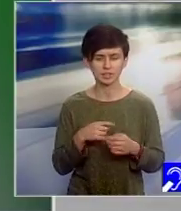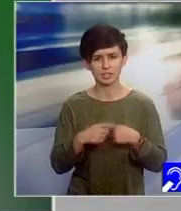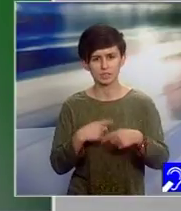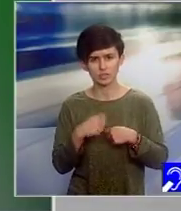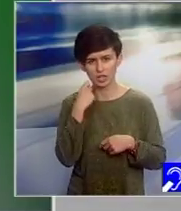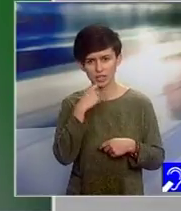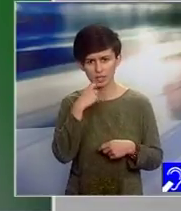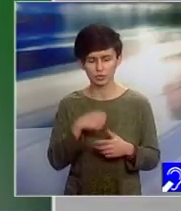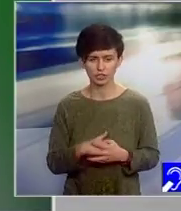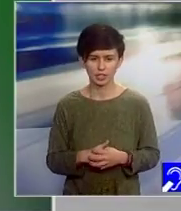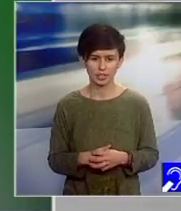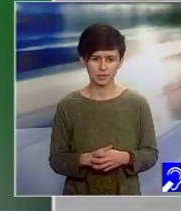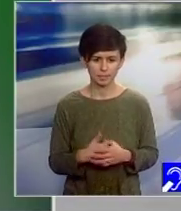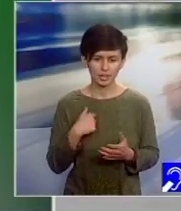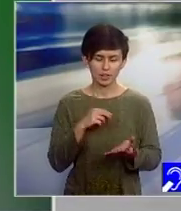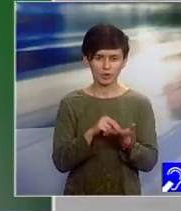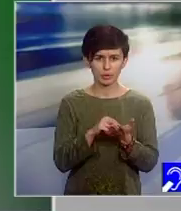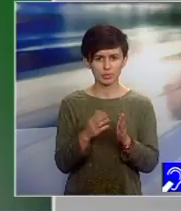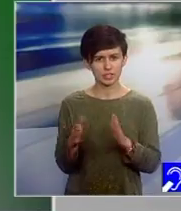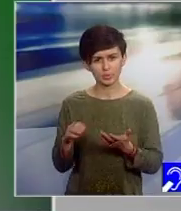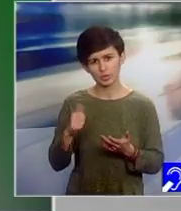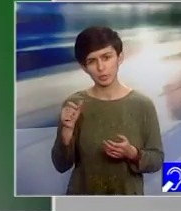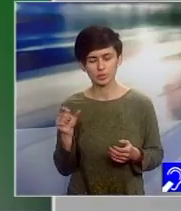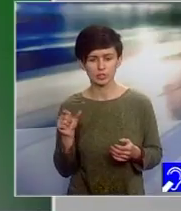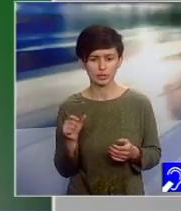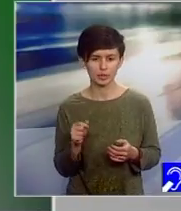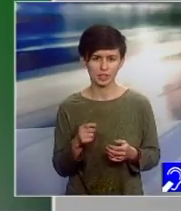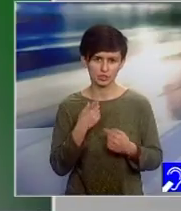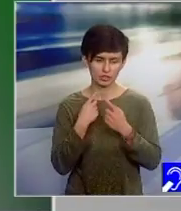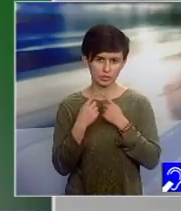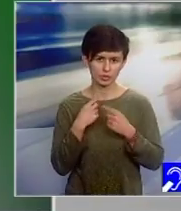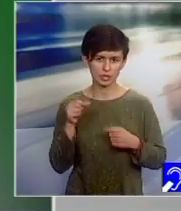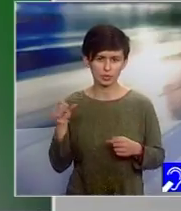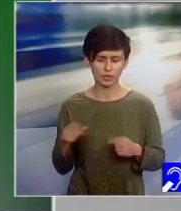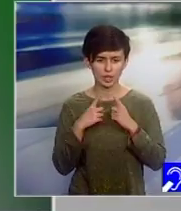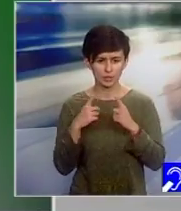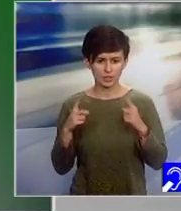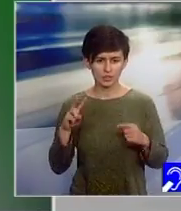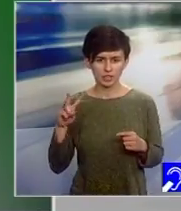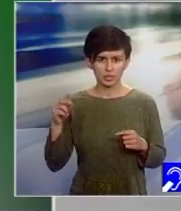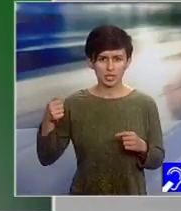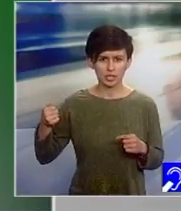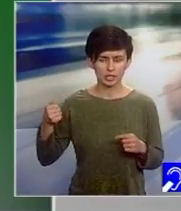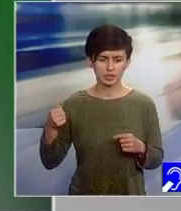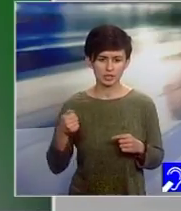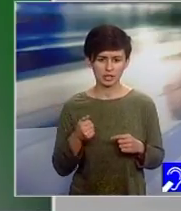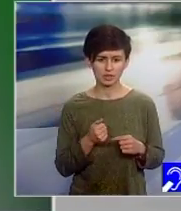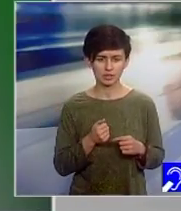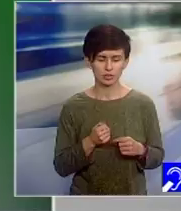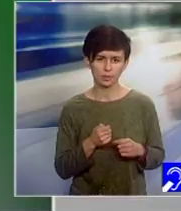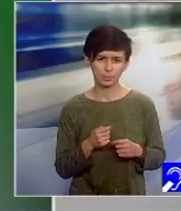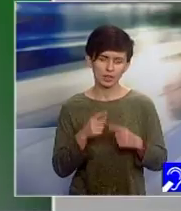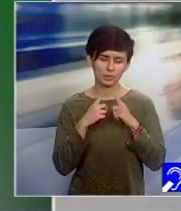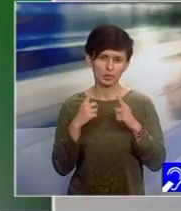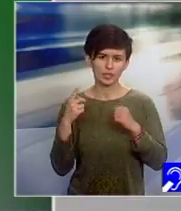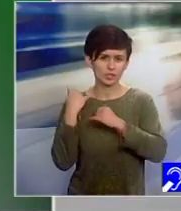la Cluj-Napoca. Vă propun să începem cu primul subiect anunțat și stăm de vorbă cu domnul profesor Vladimir Alexandru Bogoslavievici,